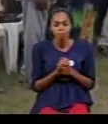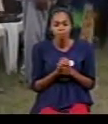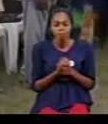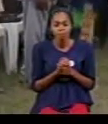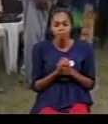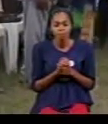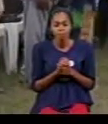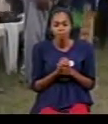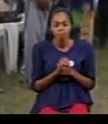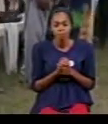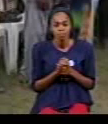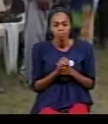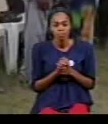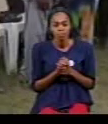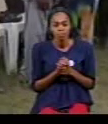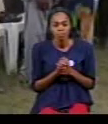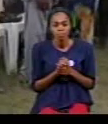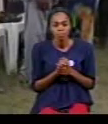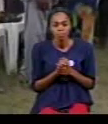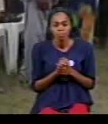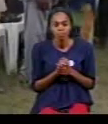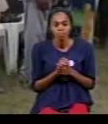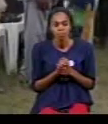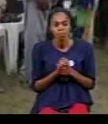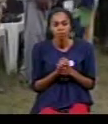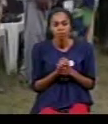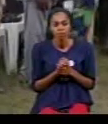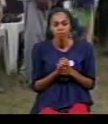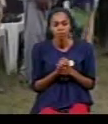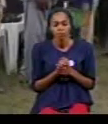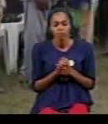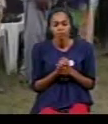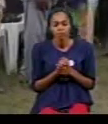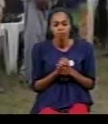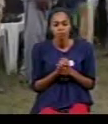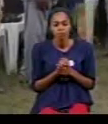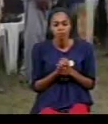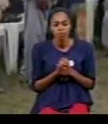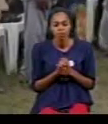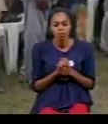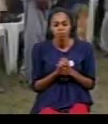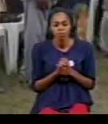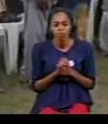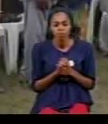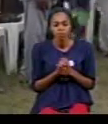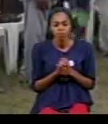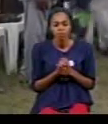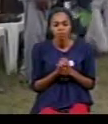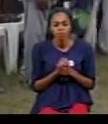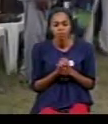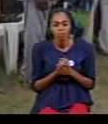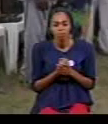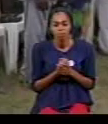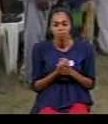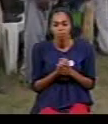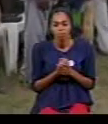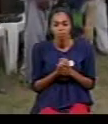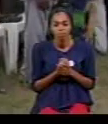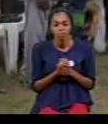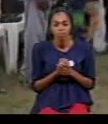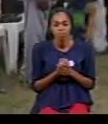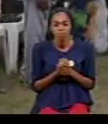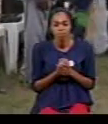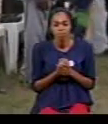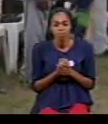ri owo Oluwa laye yin ti se iyanu ti sele ninu aye yin te ti gba ni akoko